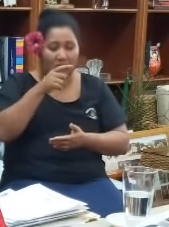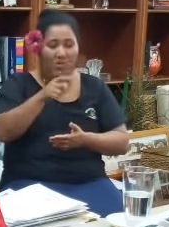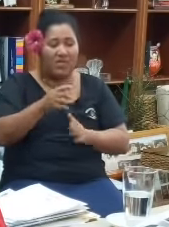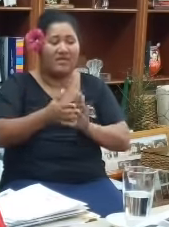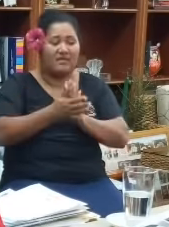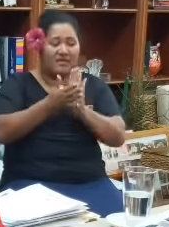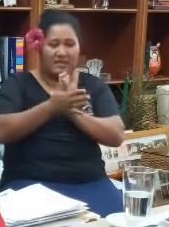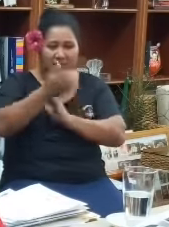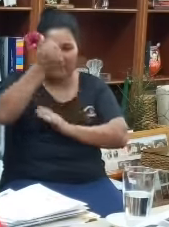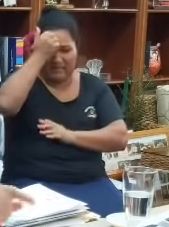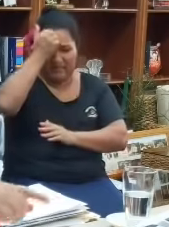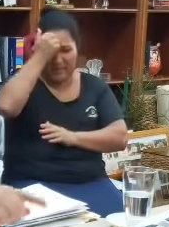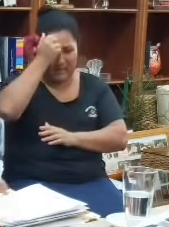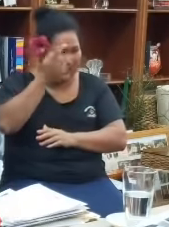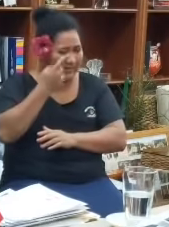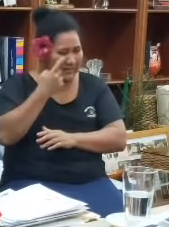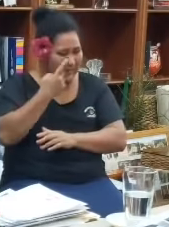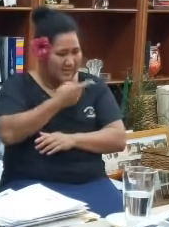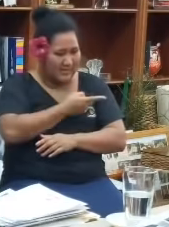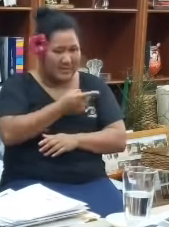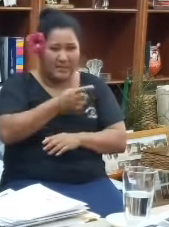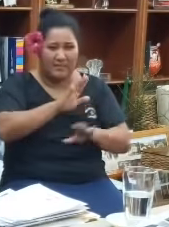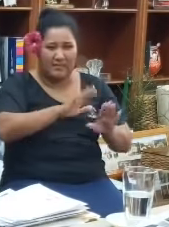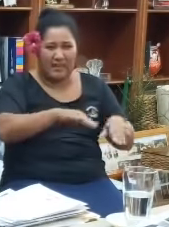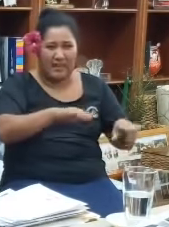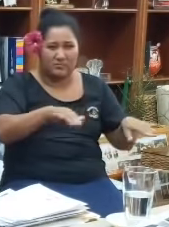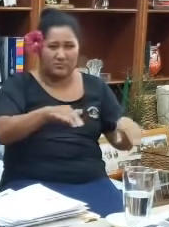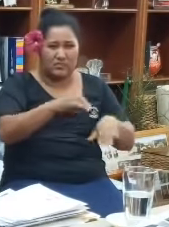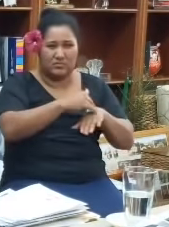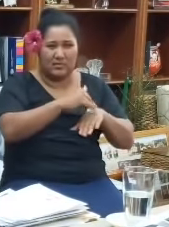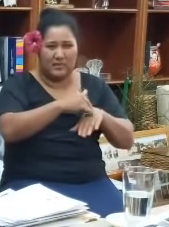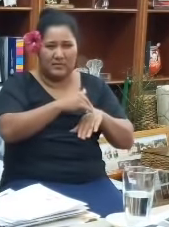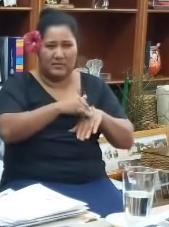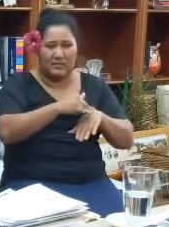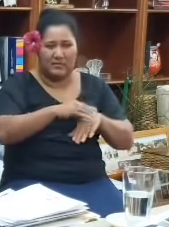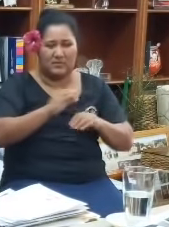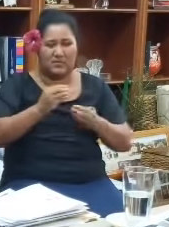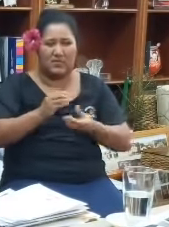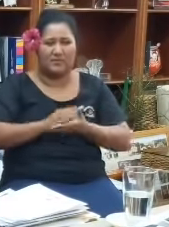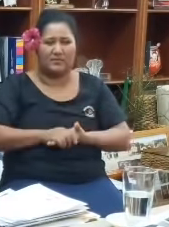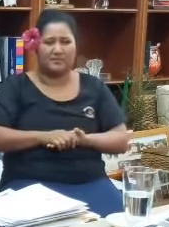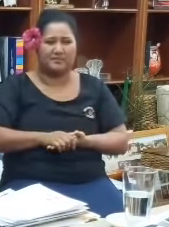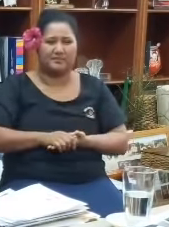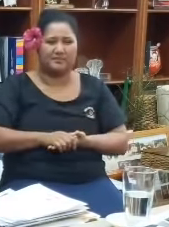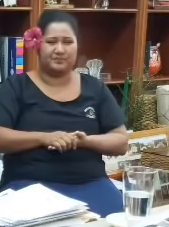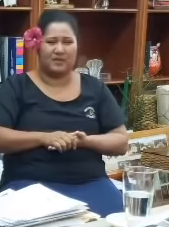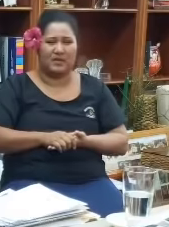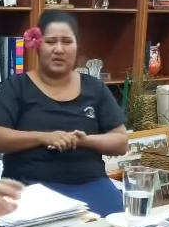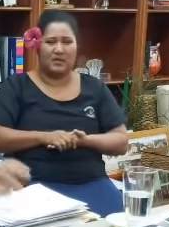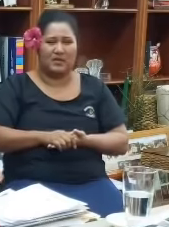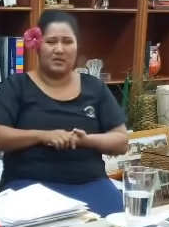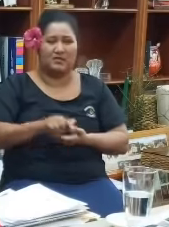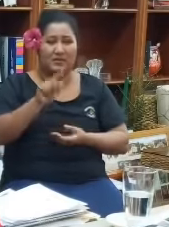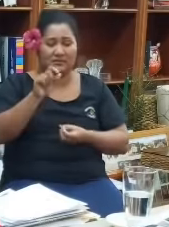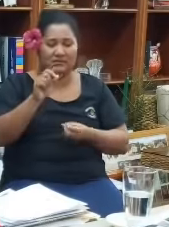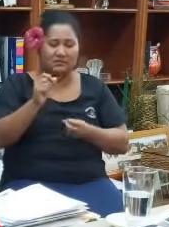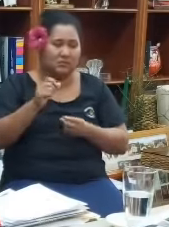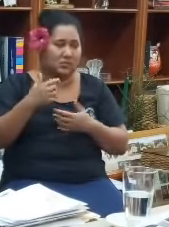o le le a fa inga lo fa a ole mela si ni ngam ka ki a pe ala vea fo in fa